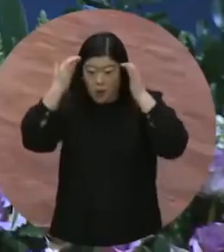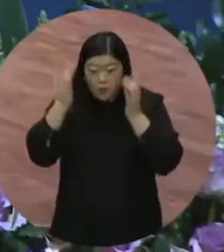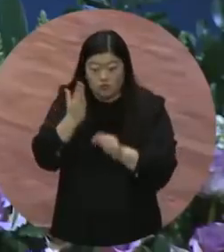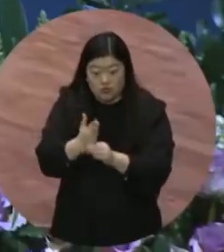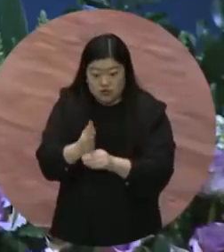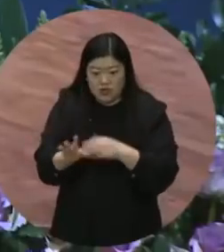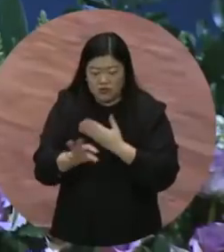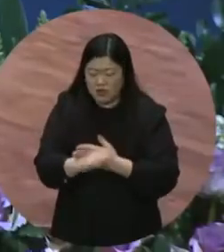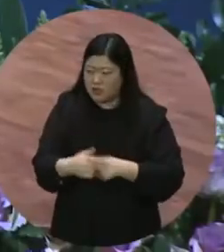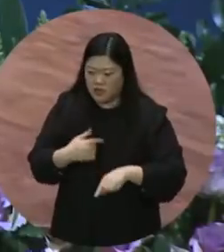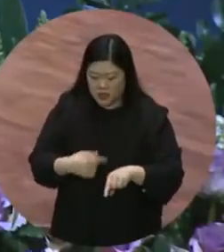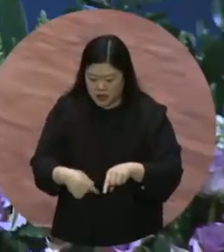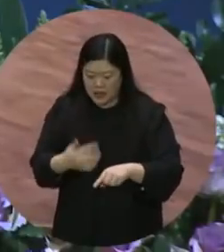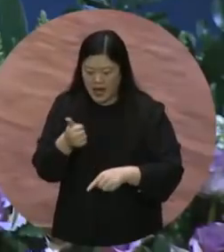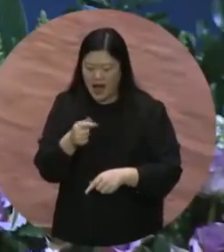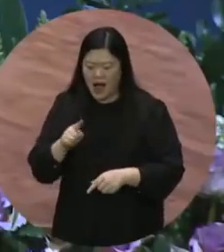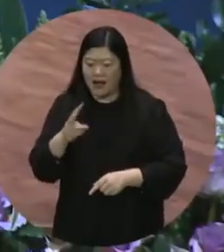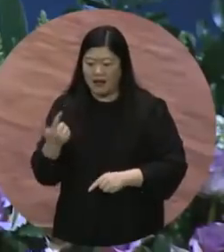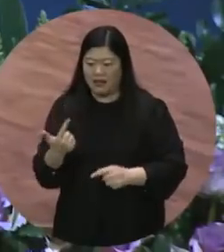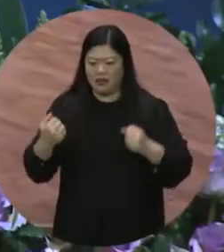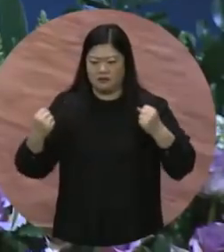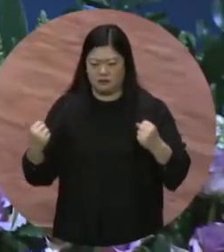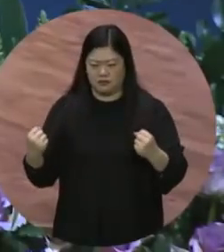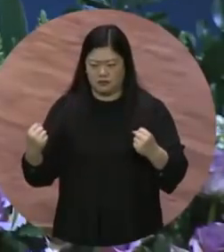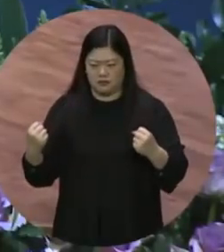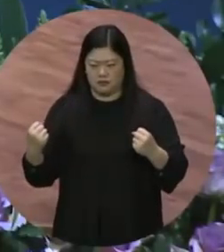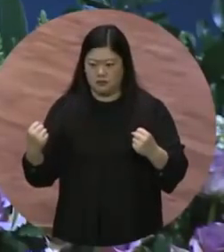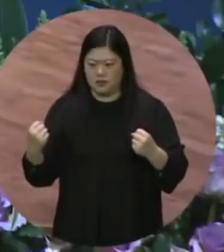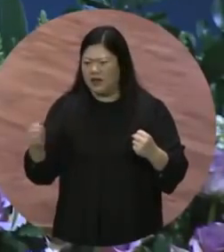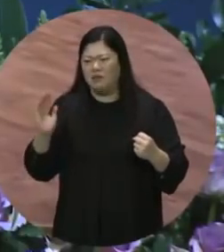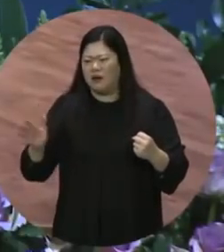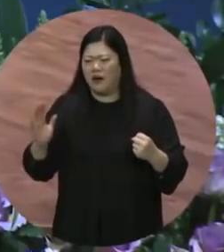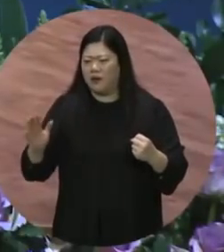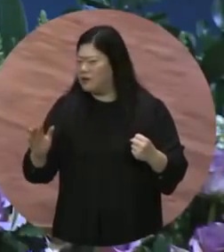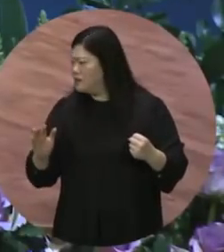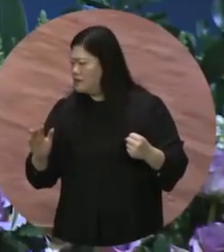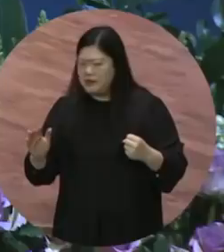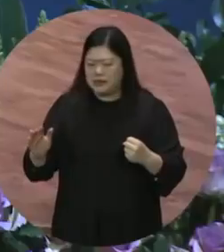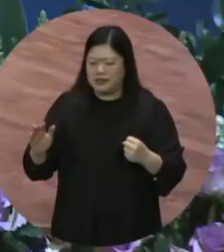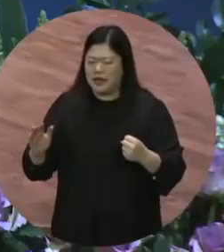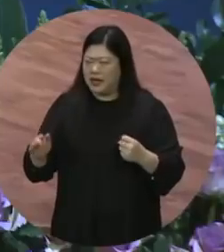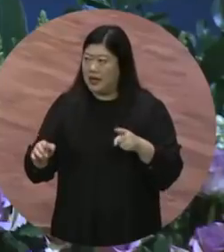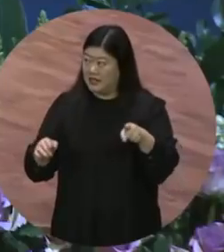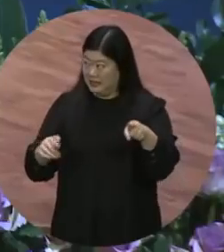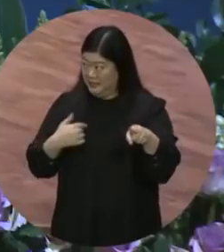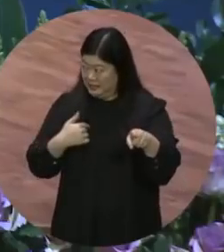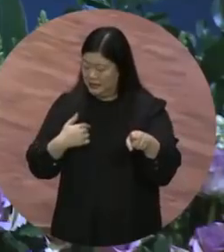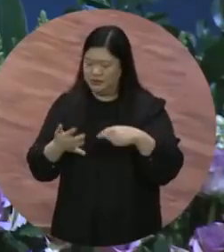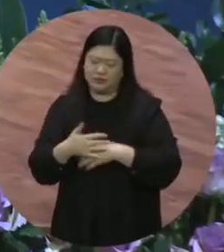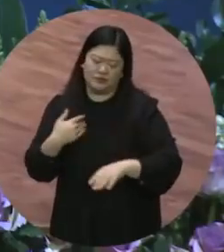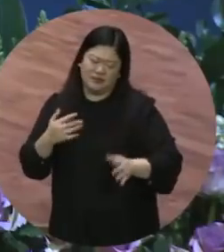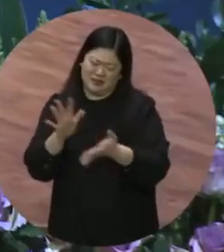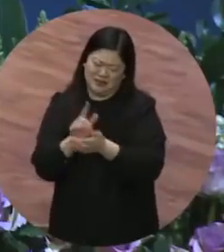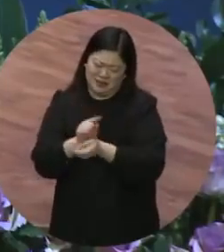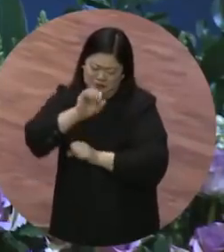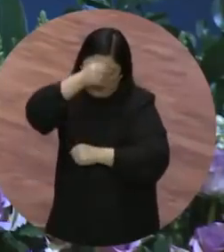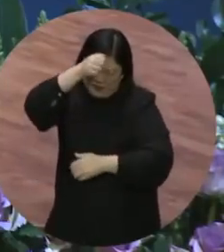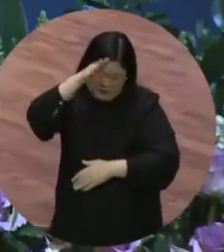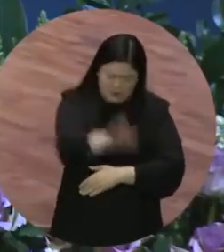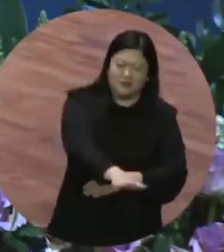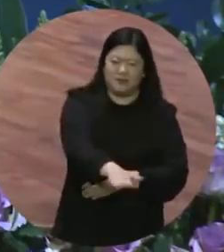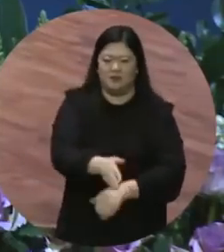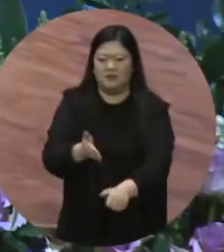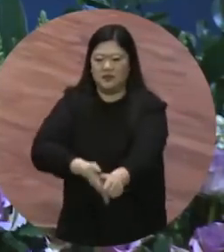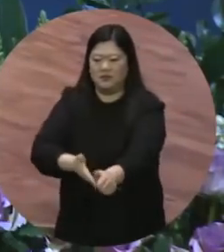가라. 고난이 왔을 때 움직인 겁니다. 오늘 말씀을 통해 저와 여러분들이 정말 가나안 땅에 들어가시길